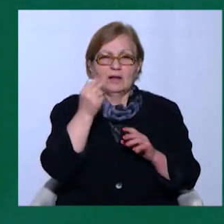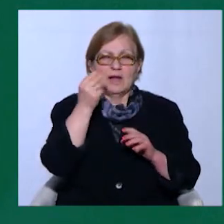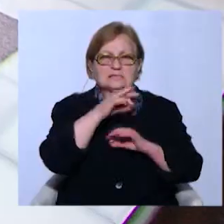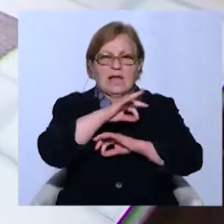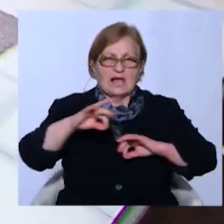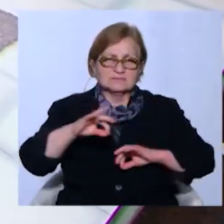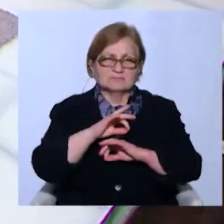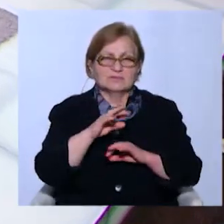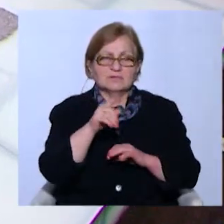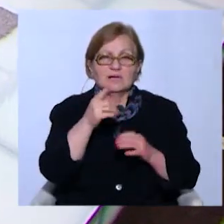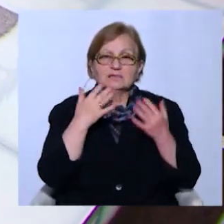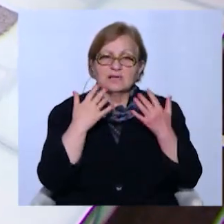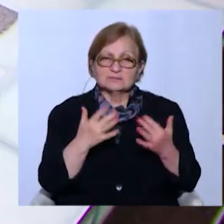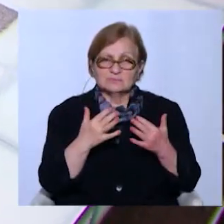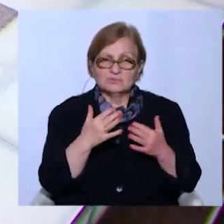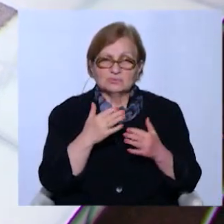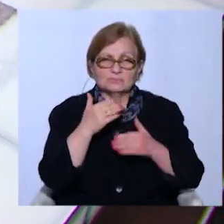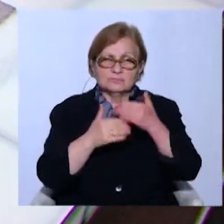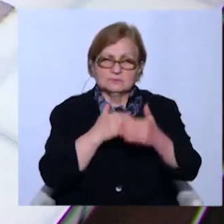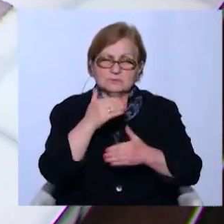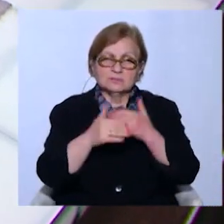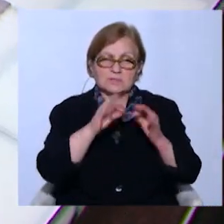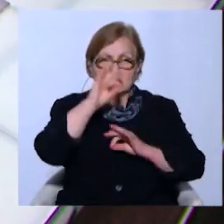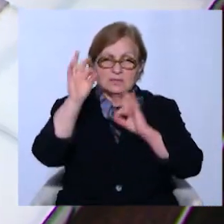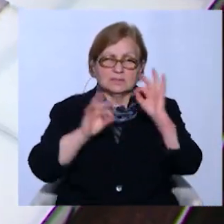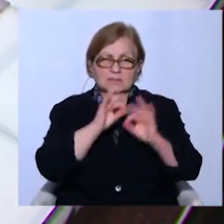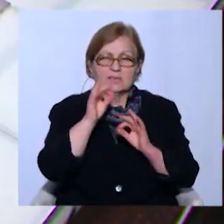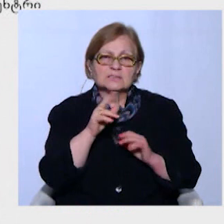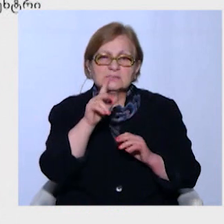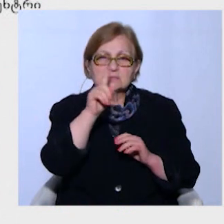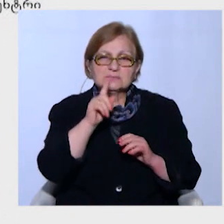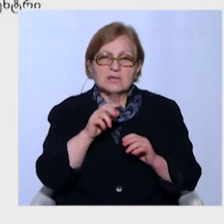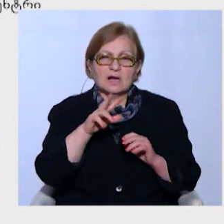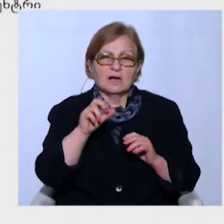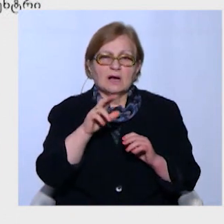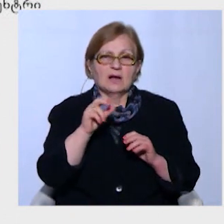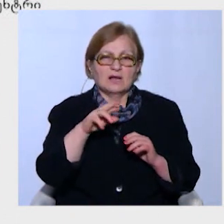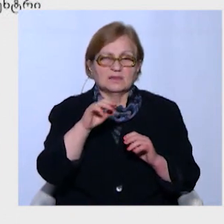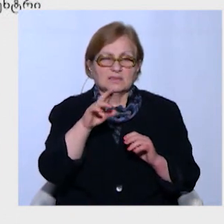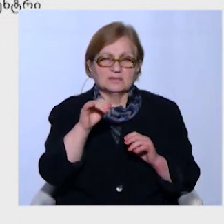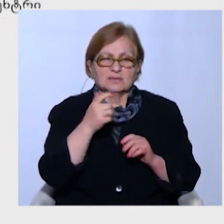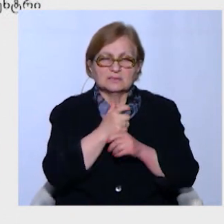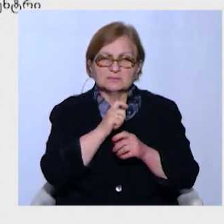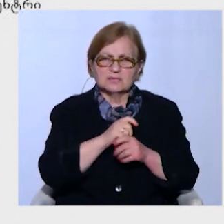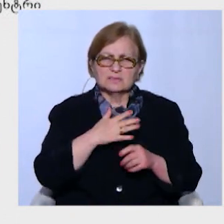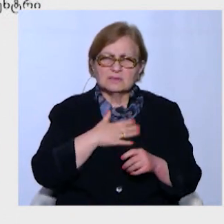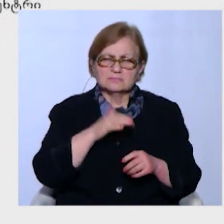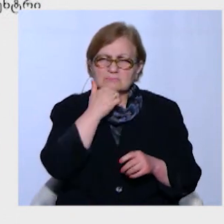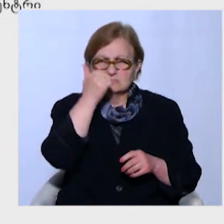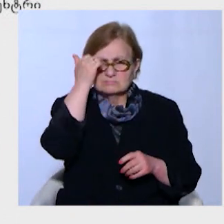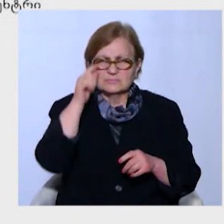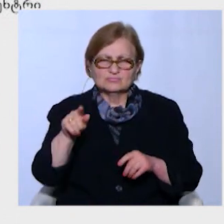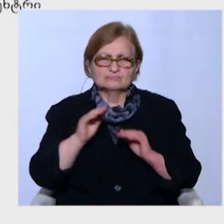ხასვა. თანამედროვეობის ერთ-ერთი წარმატებული არქიტექტორი იყო ზაჰა ჰადიდი, რომელიც ამბობდა, რომ ძალიან მადლიერი ვარ მე ჩემი მშობლების, იმიტომ